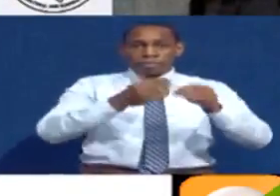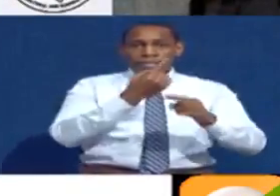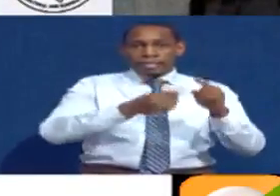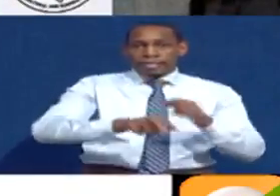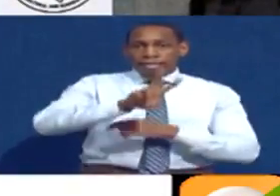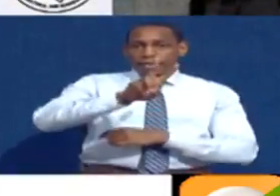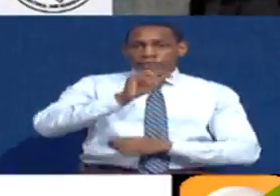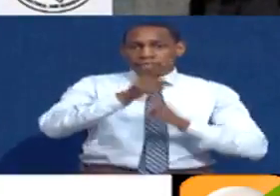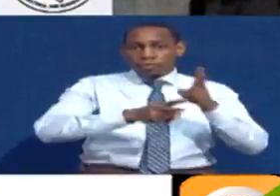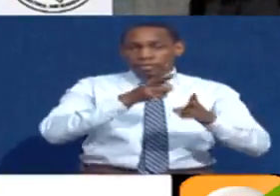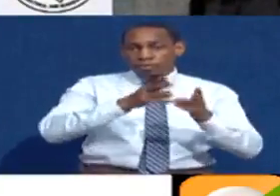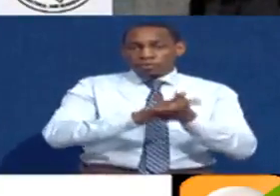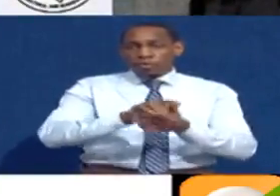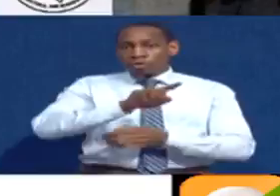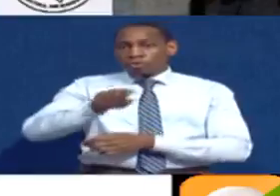mwaka